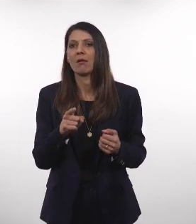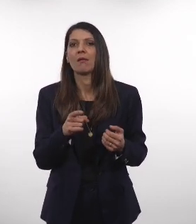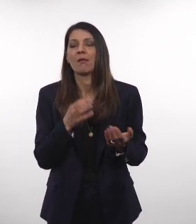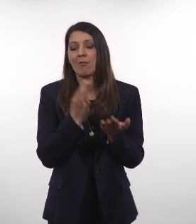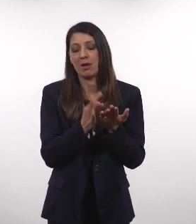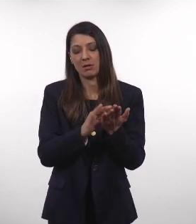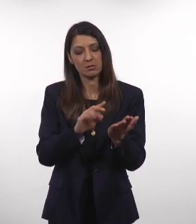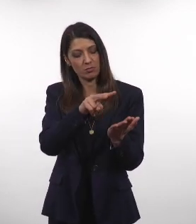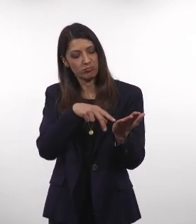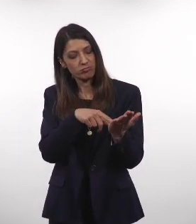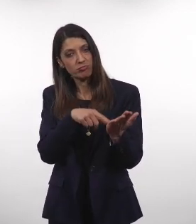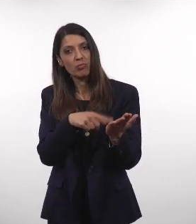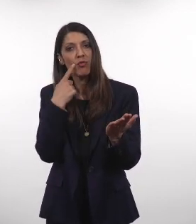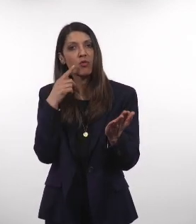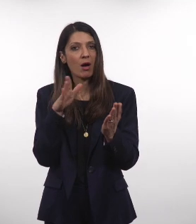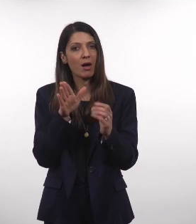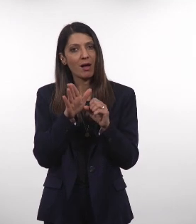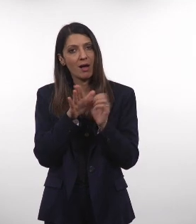on voit en bas à droite,